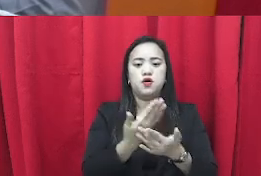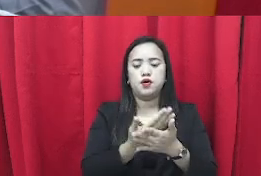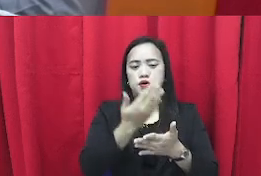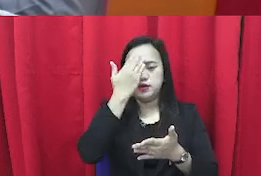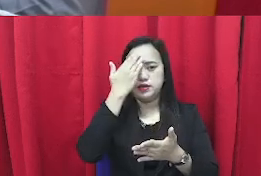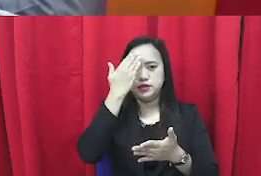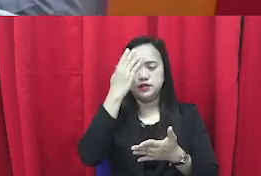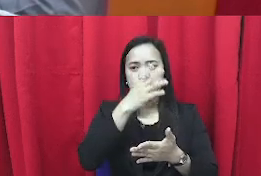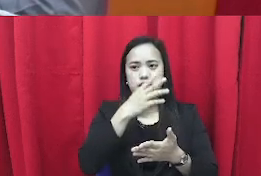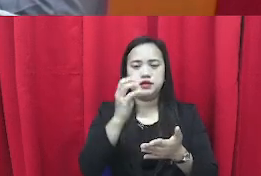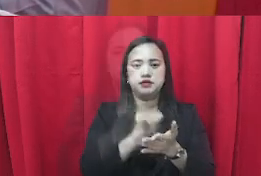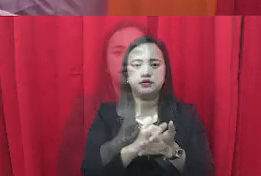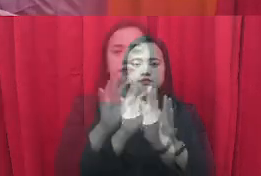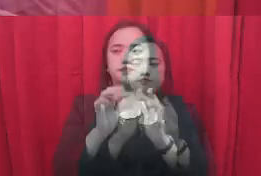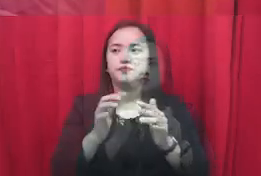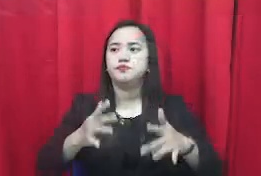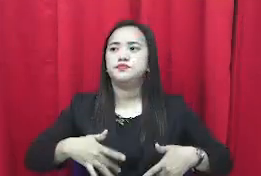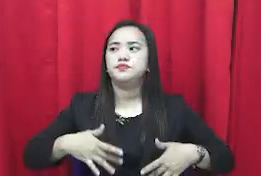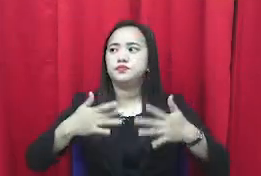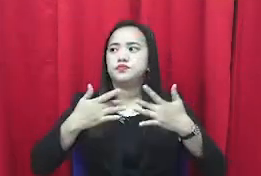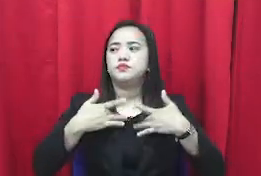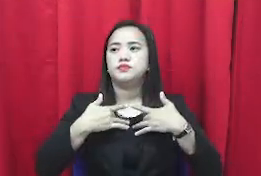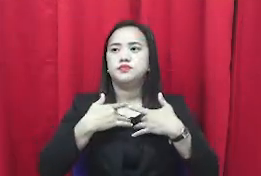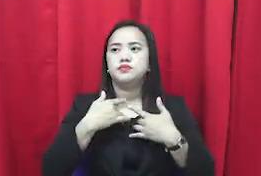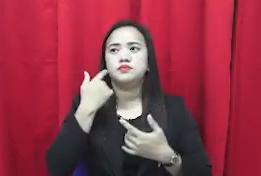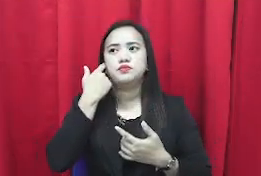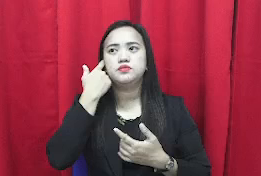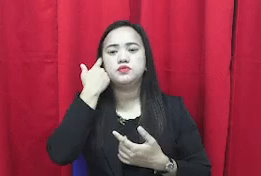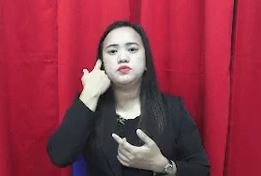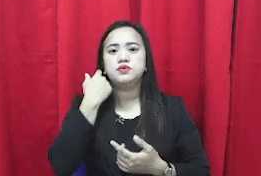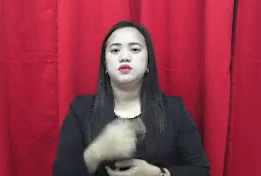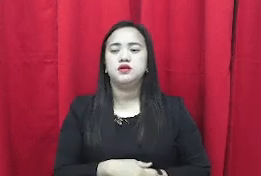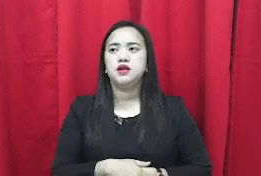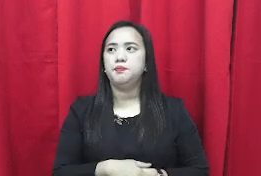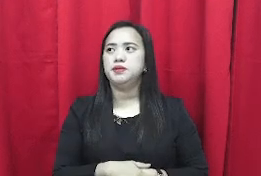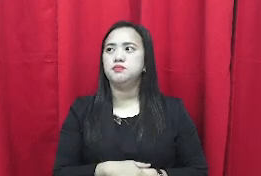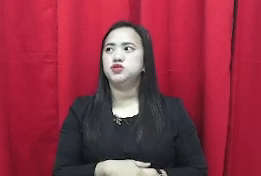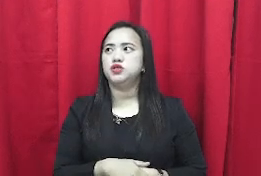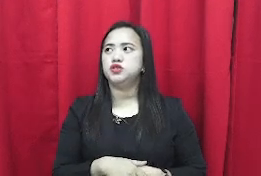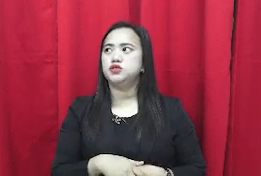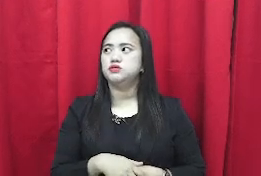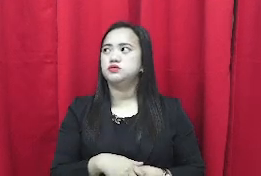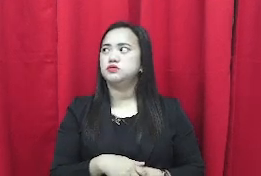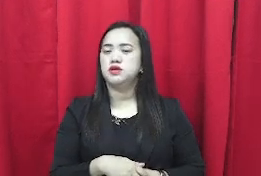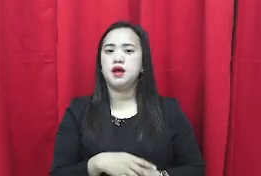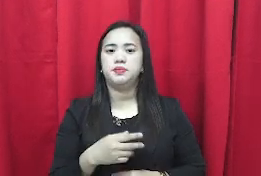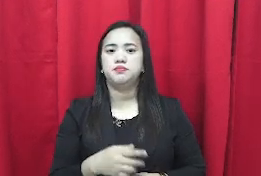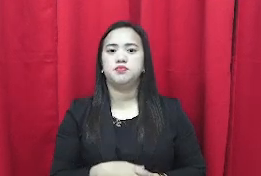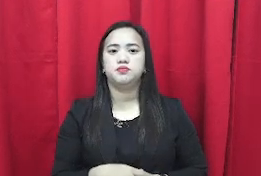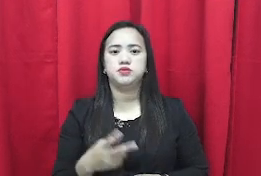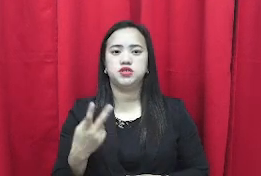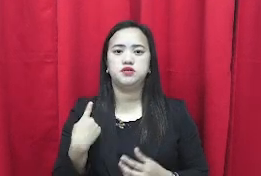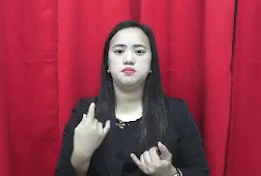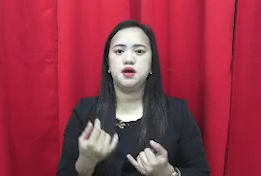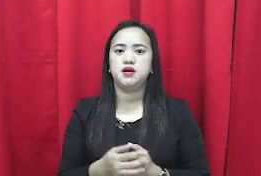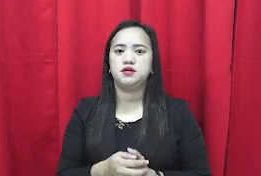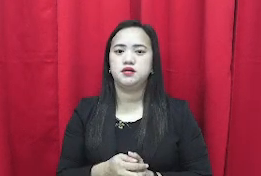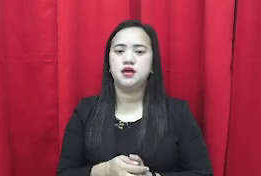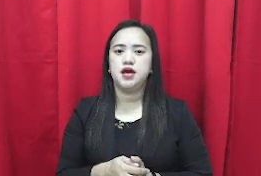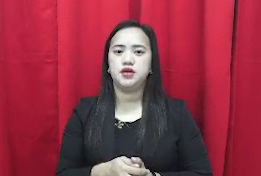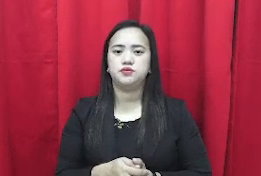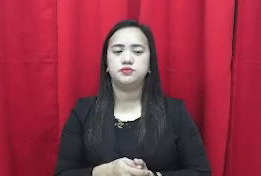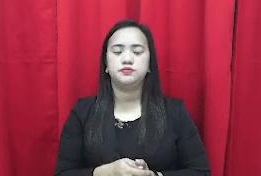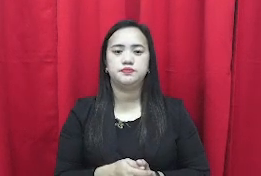yung ating napay sa loob ng Ating Tahanan at of course binabati ko aking pamilya si